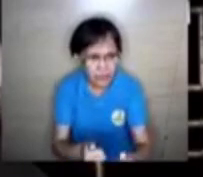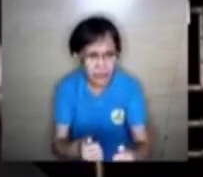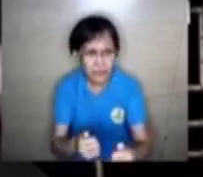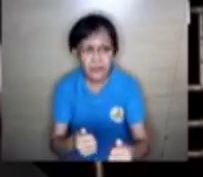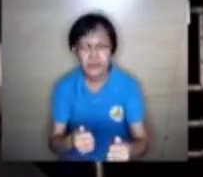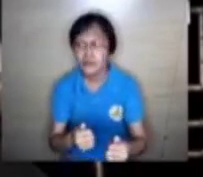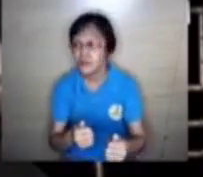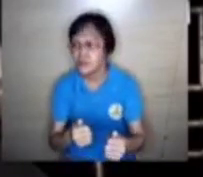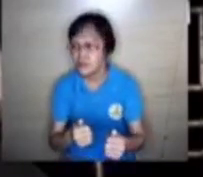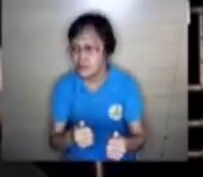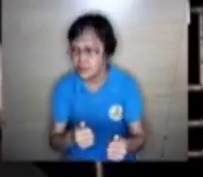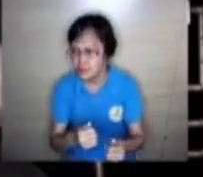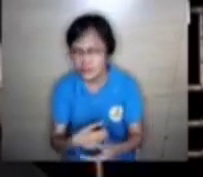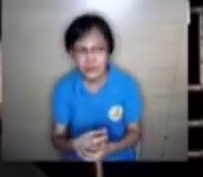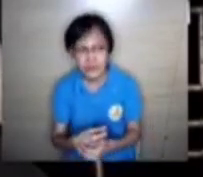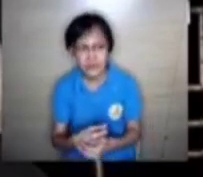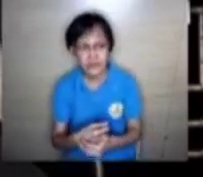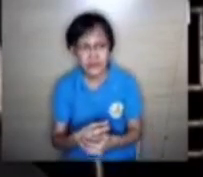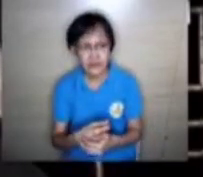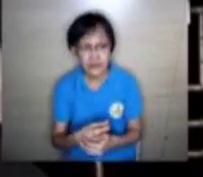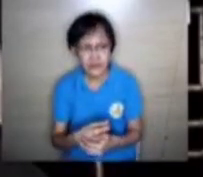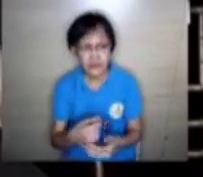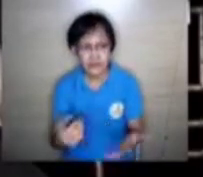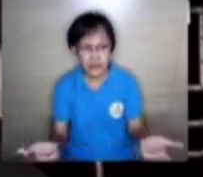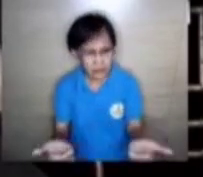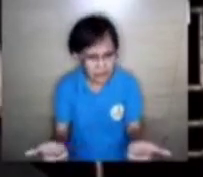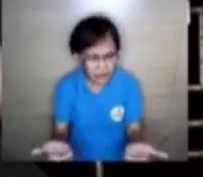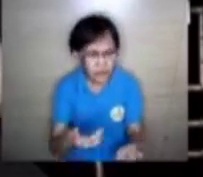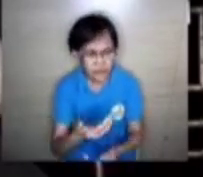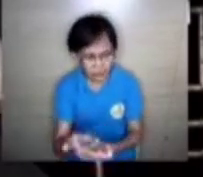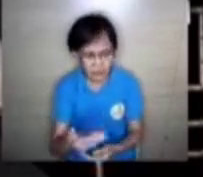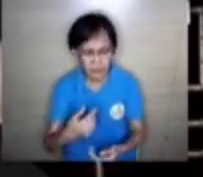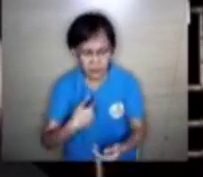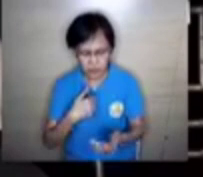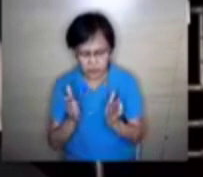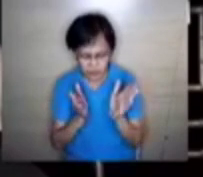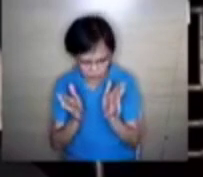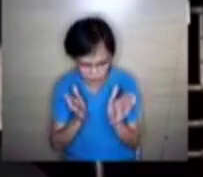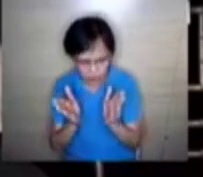wala. Nandiyan man kayo o wala.